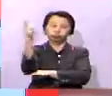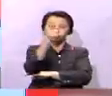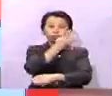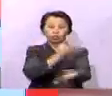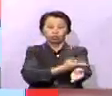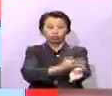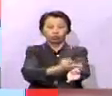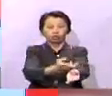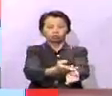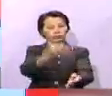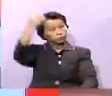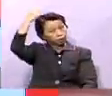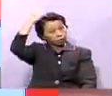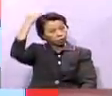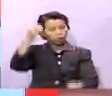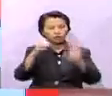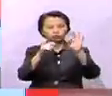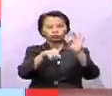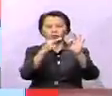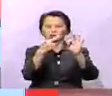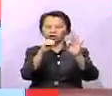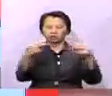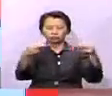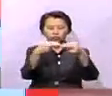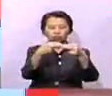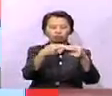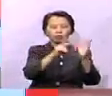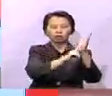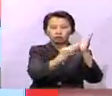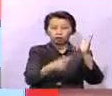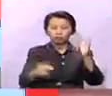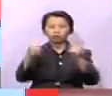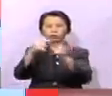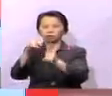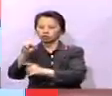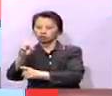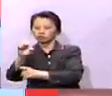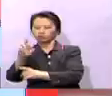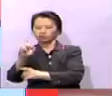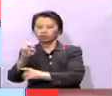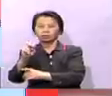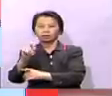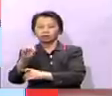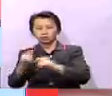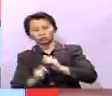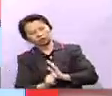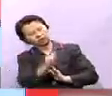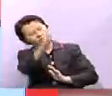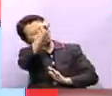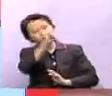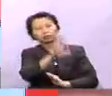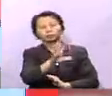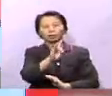Warisan Selangor. Jambatan sepanjang 9 km yang menghubungkan Rawang ke Serendah itu berada pada ketinggian